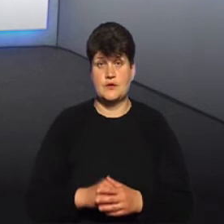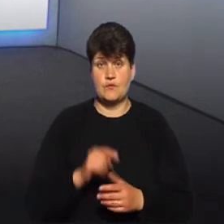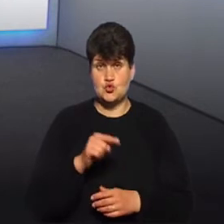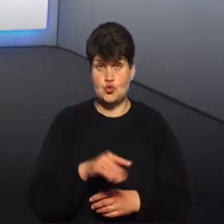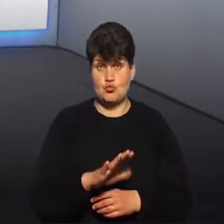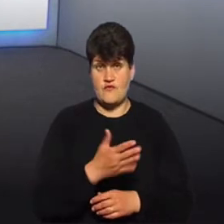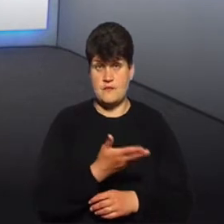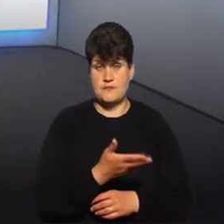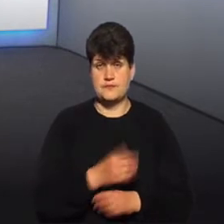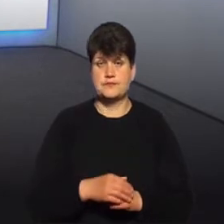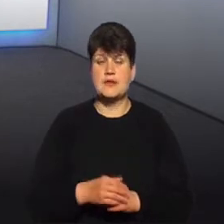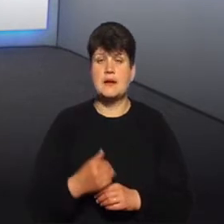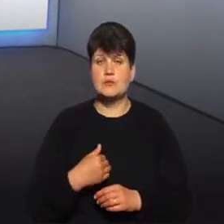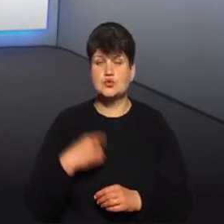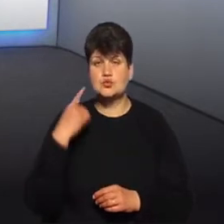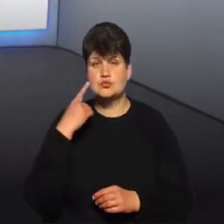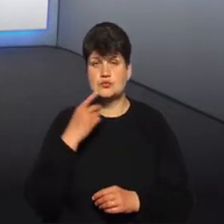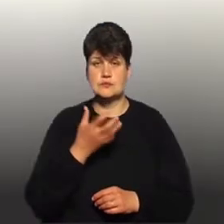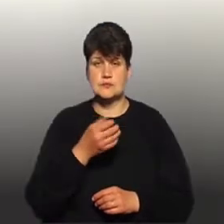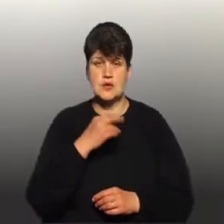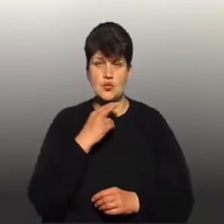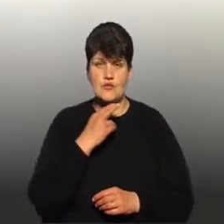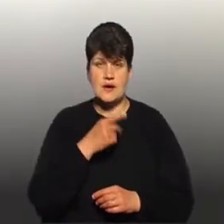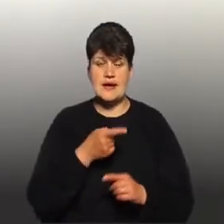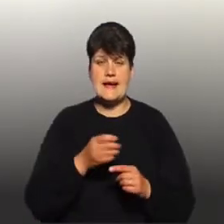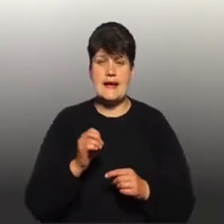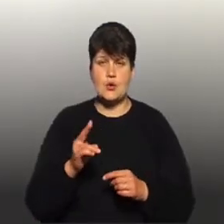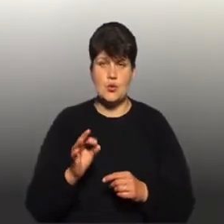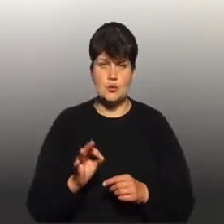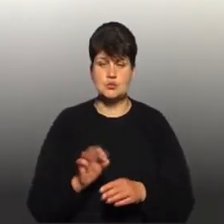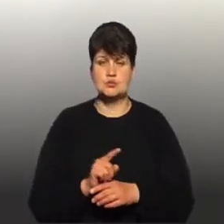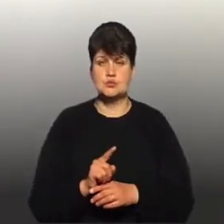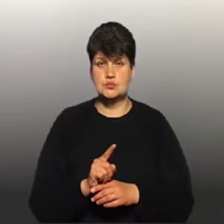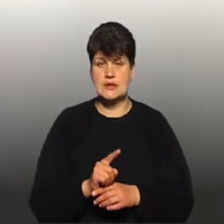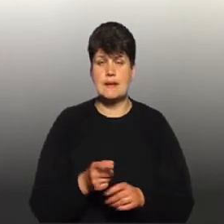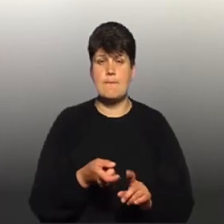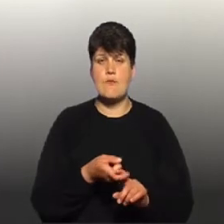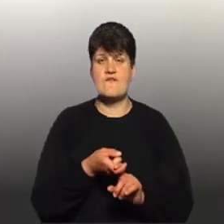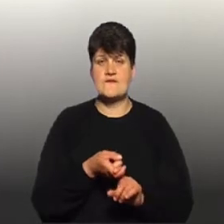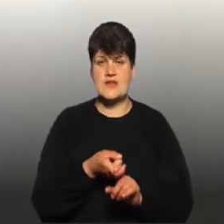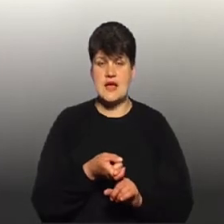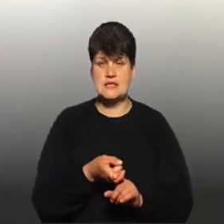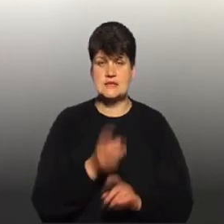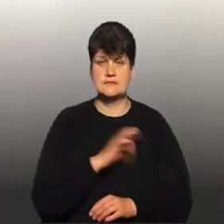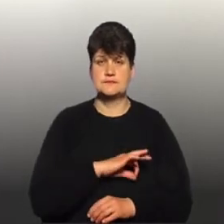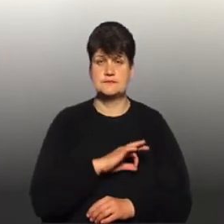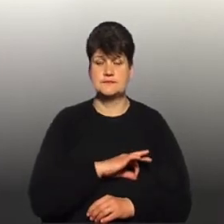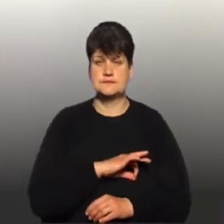думку, якщо брати до уваги саме екологічні норми, які пов'язані з експлуатацією